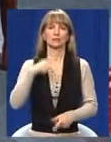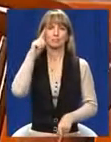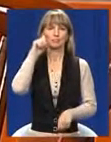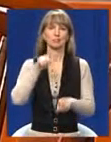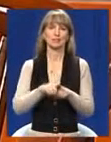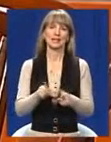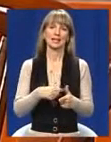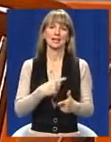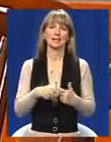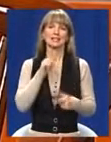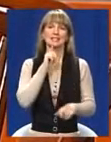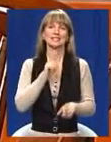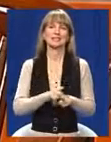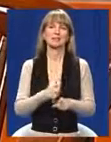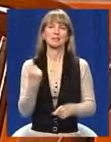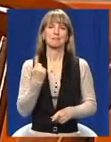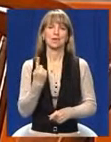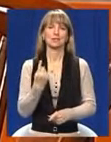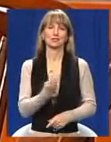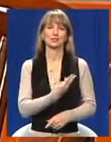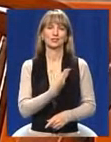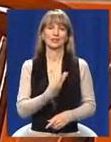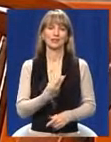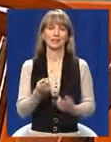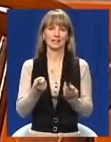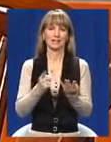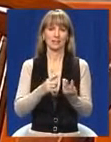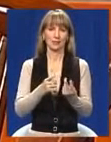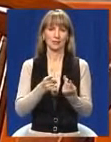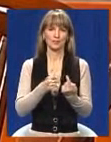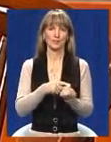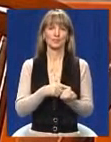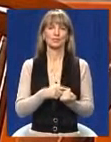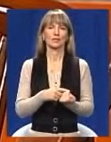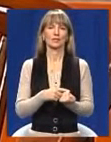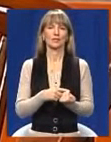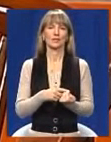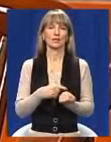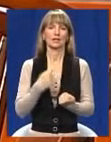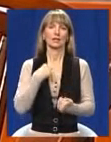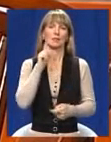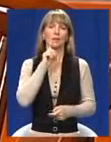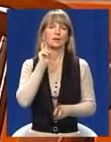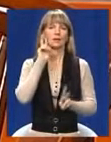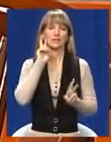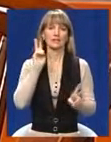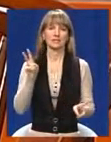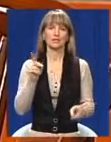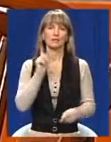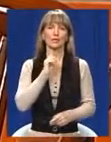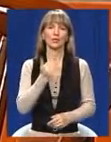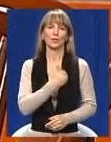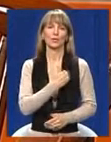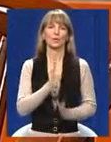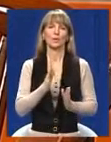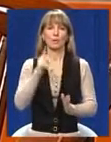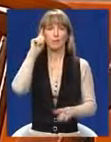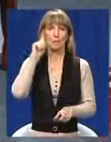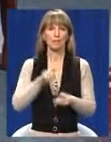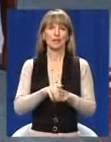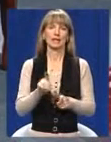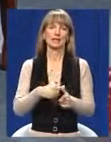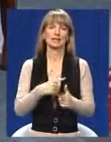сестричку. Це перше бажання, так. Ще яке наступне? Ну, я не знаю, я поки над цим не думала, я поки тільки хотіла братику або сестричку